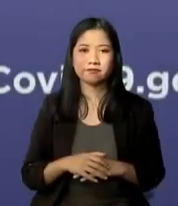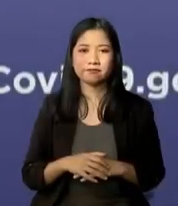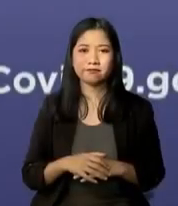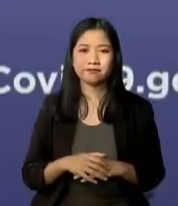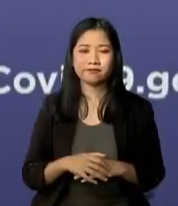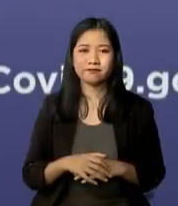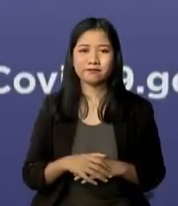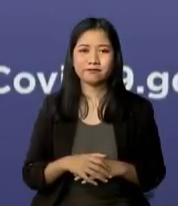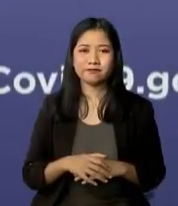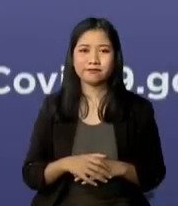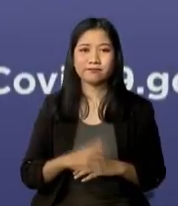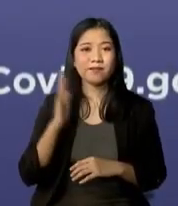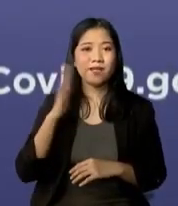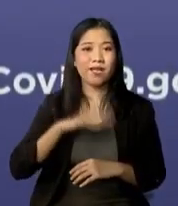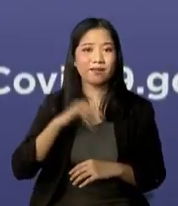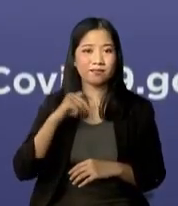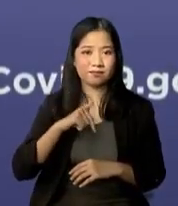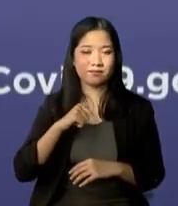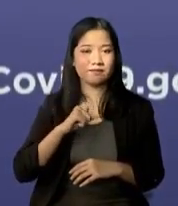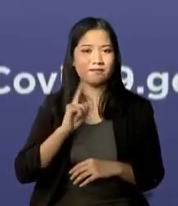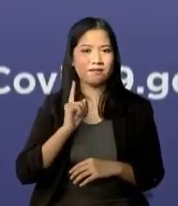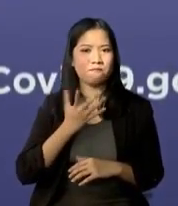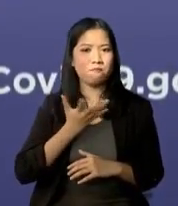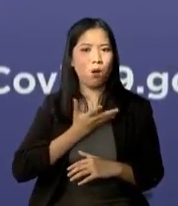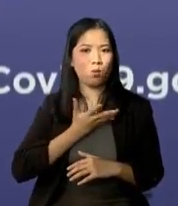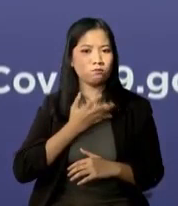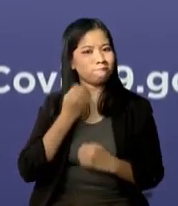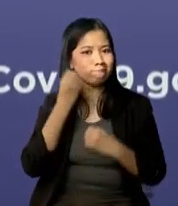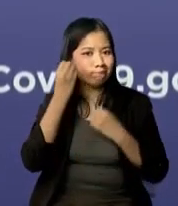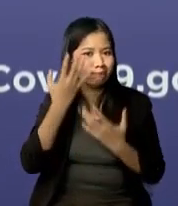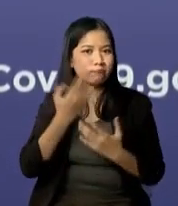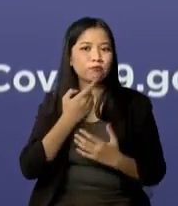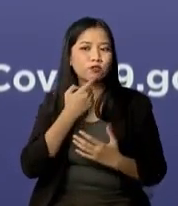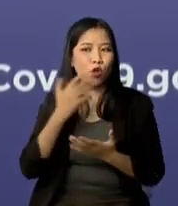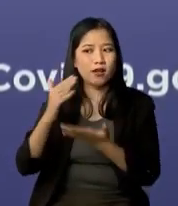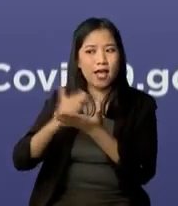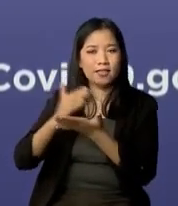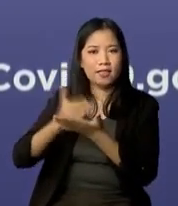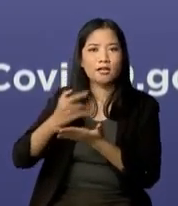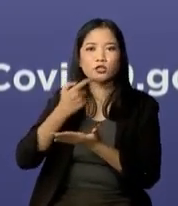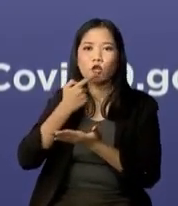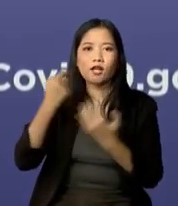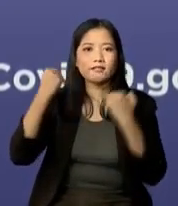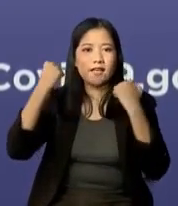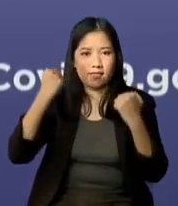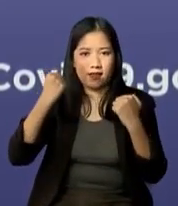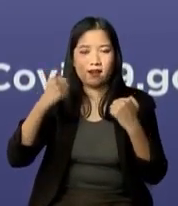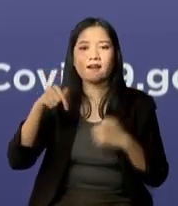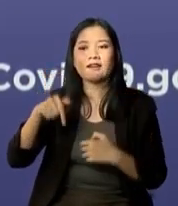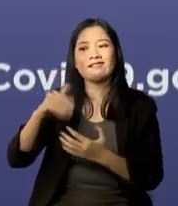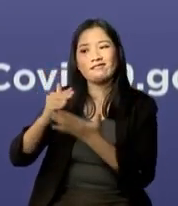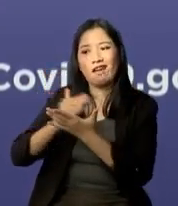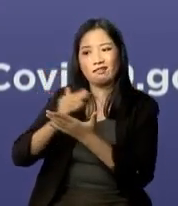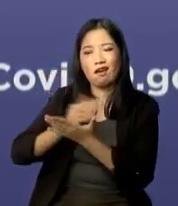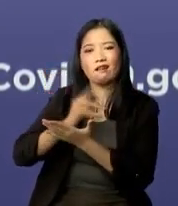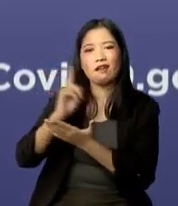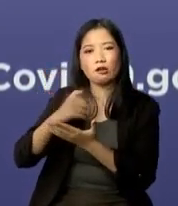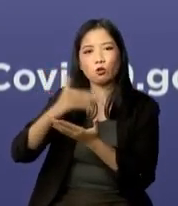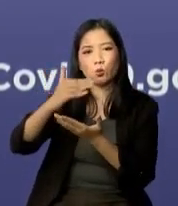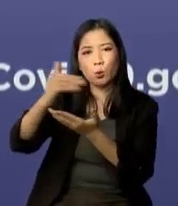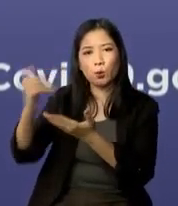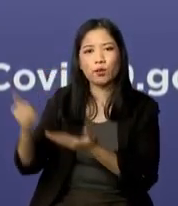Saudara-saudara, hari ini kami akan kembali menyampaikan kinerja data di bidang kesehatan yang kita himpun sejak